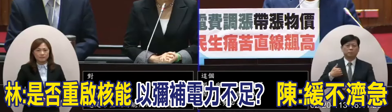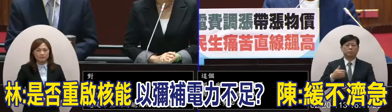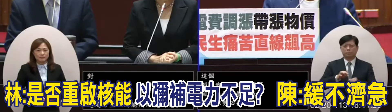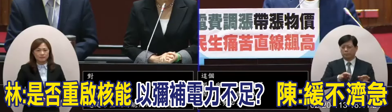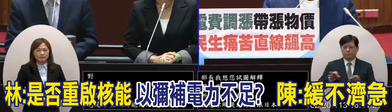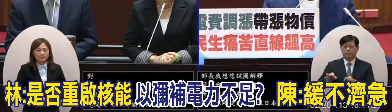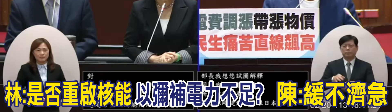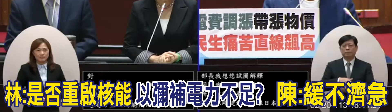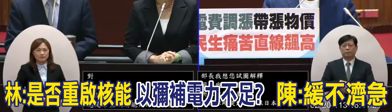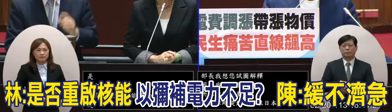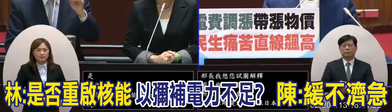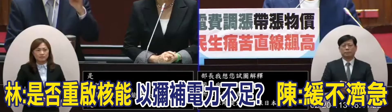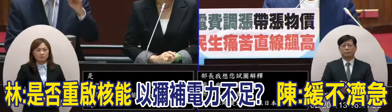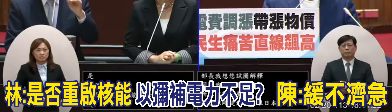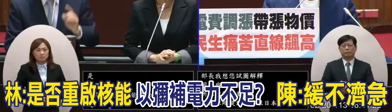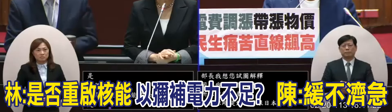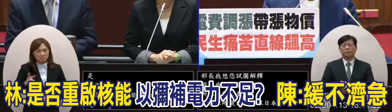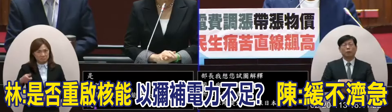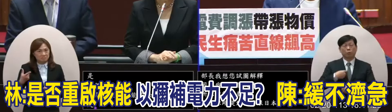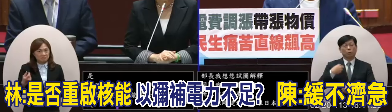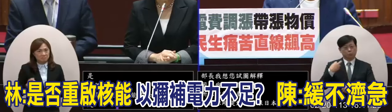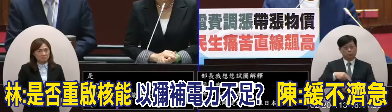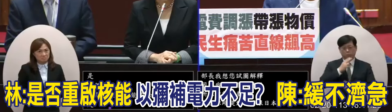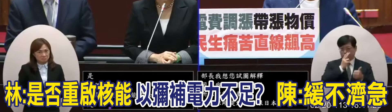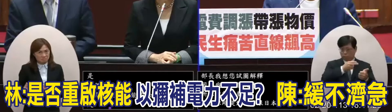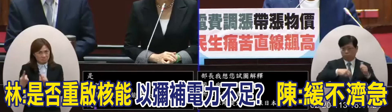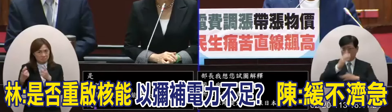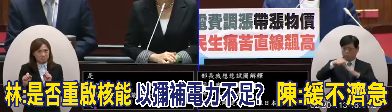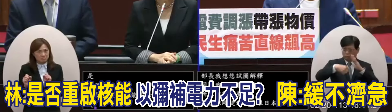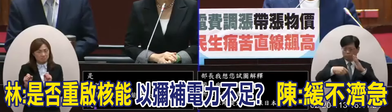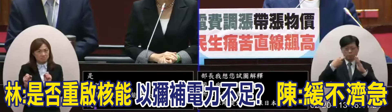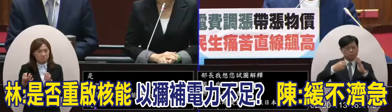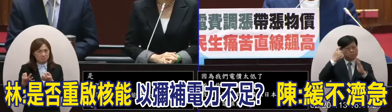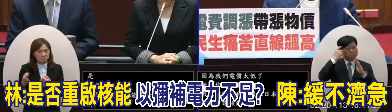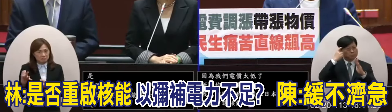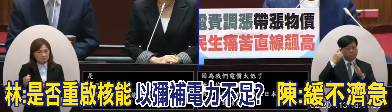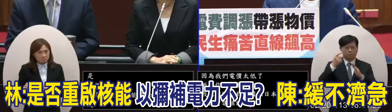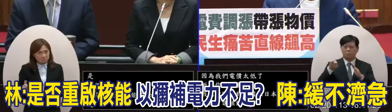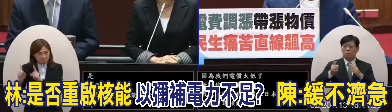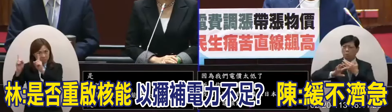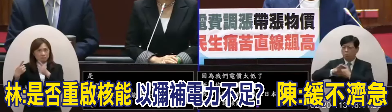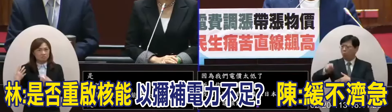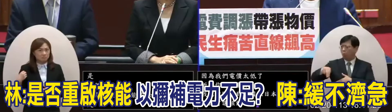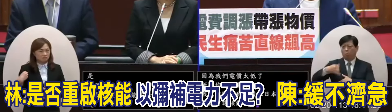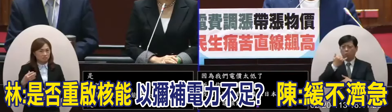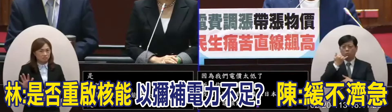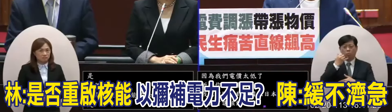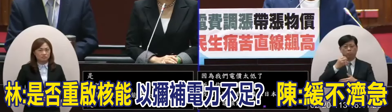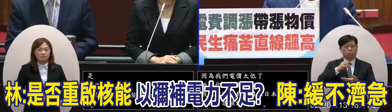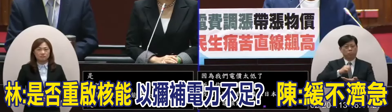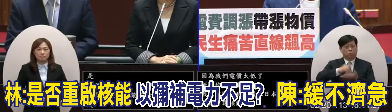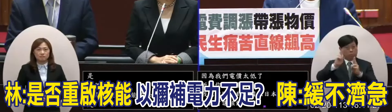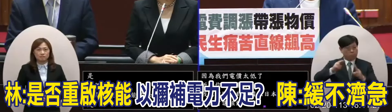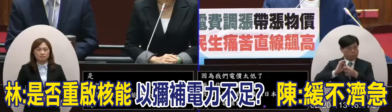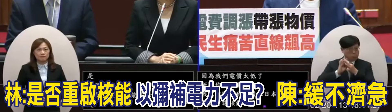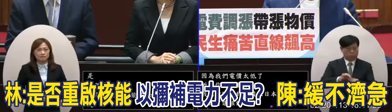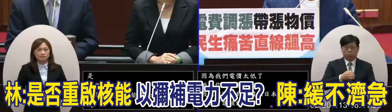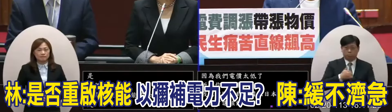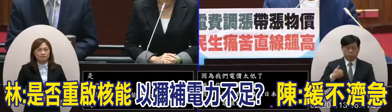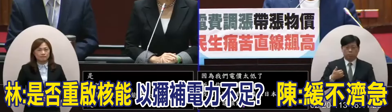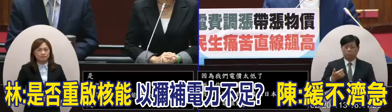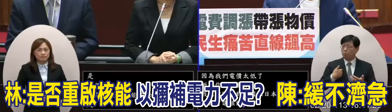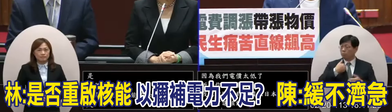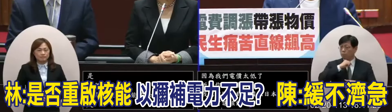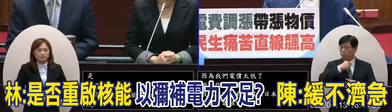措施啦， 但是还是在涨哦。 我才会请行政院你们要进一步思考，人家都会让核能哈这延续下去，那